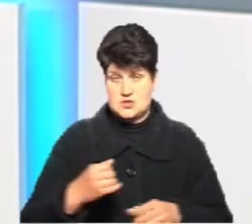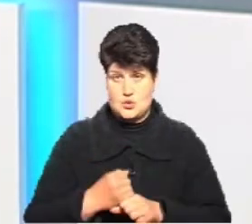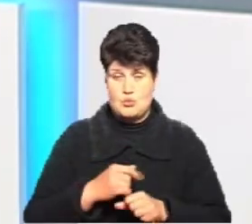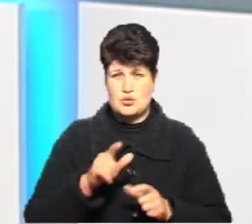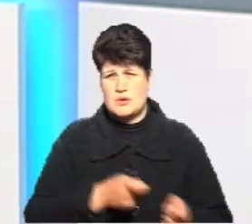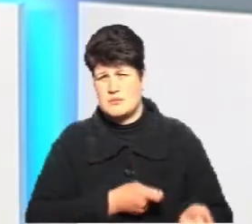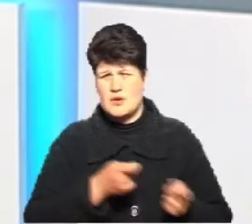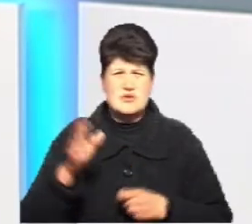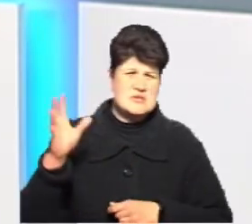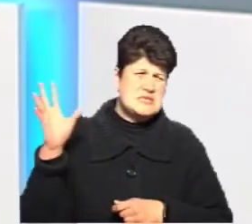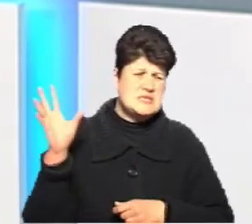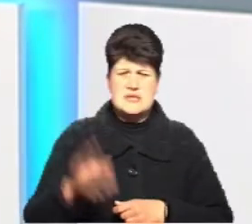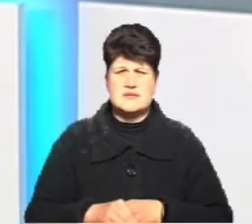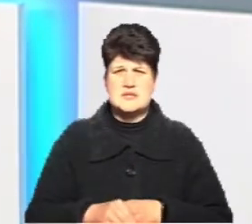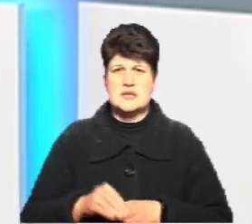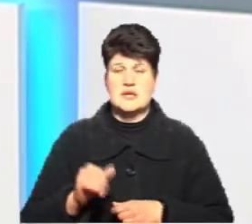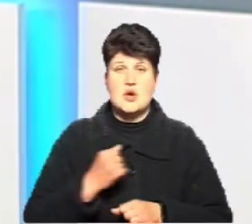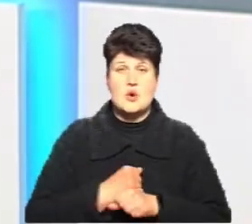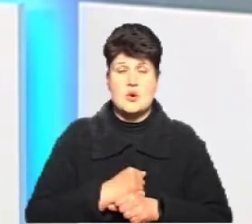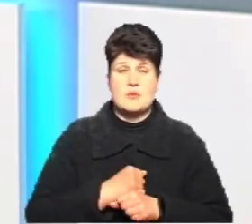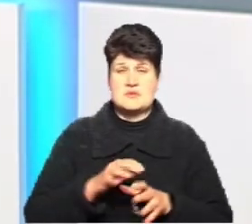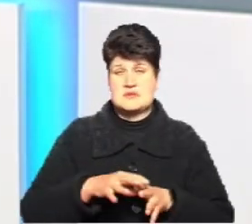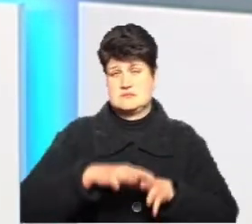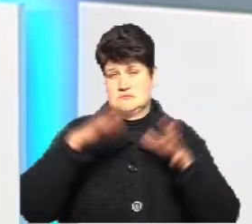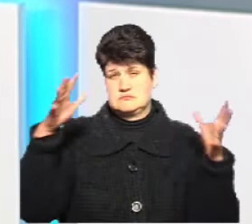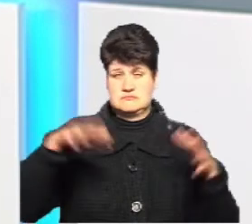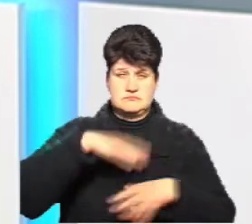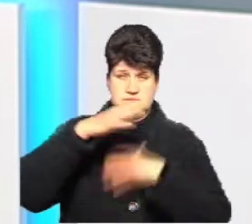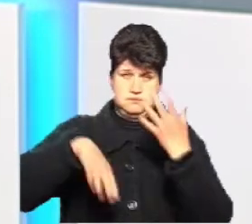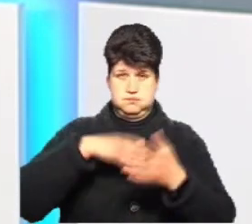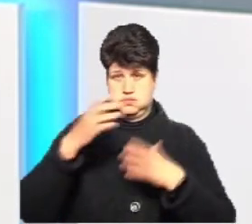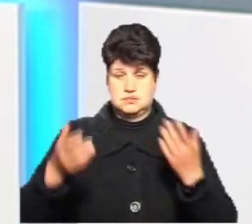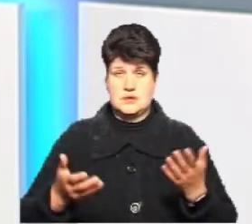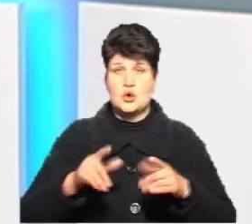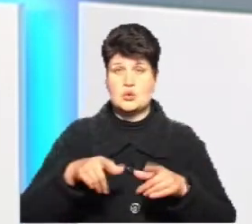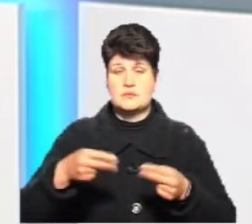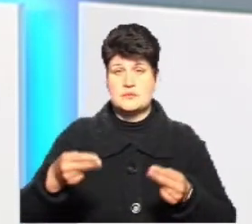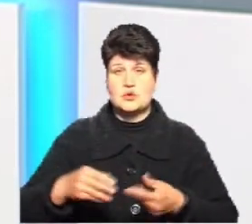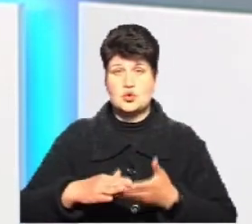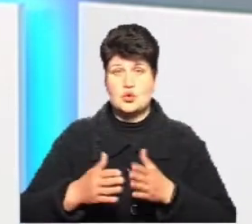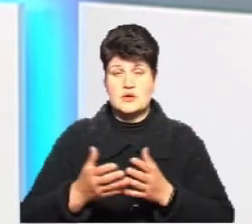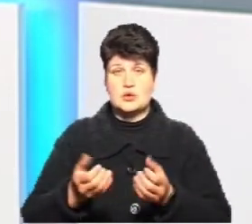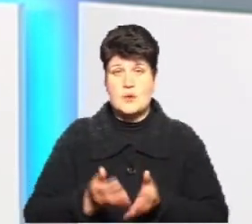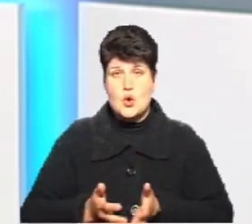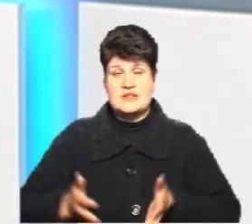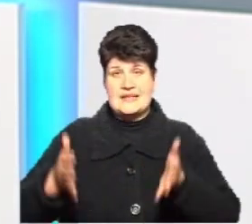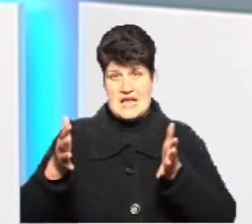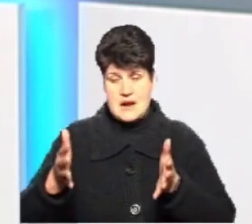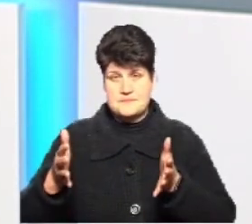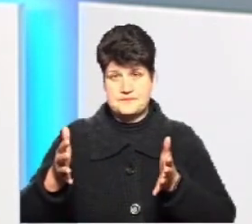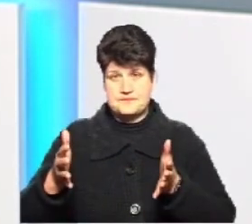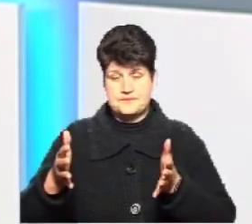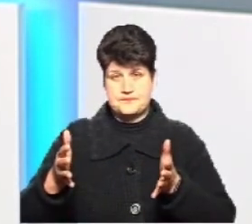всіх усюд і робиться великий бардак. Люди заключають договір, які отримують контейнера, ну, переважно